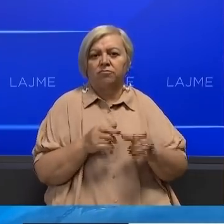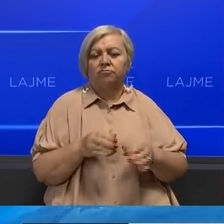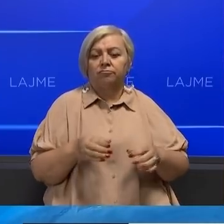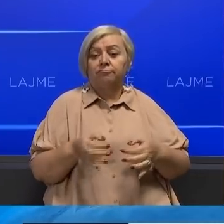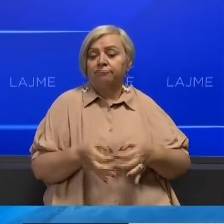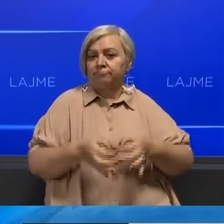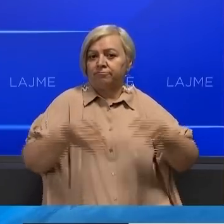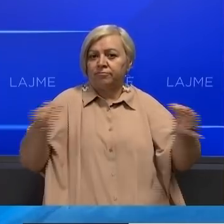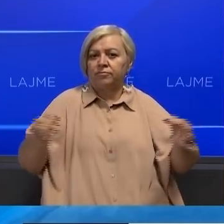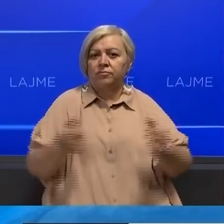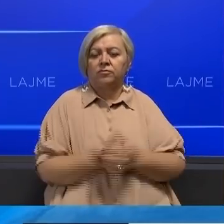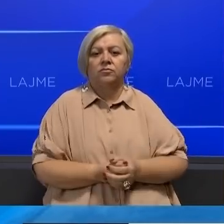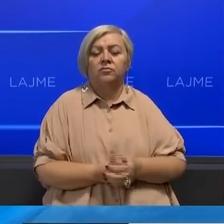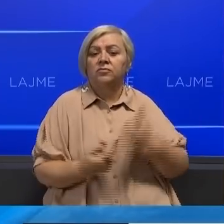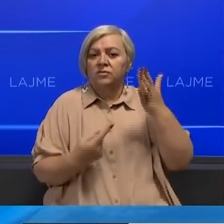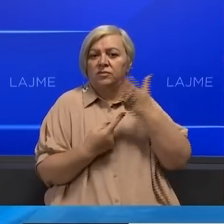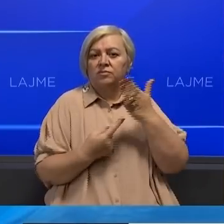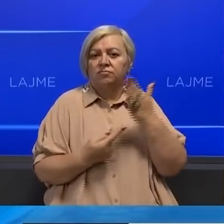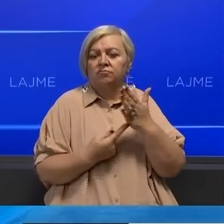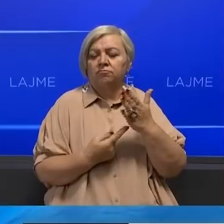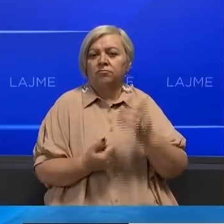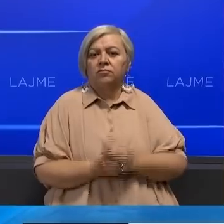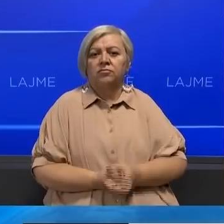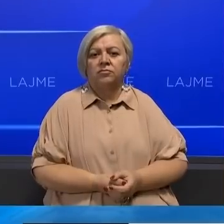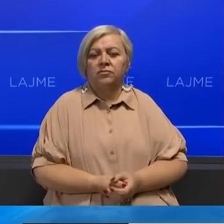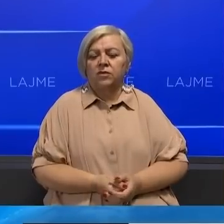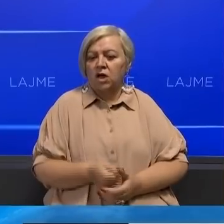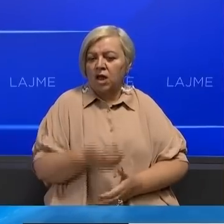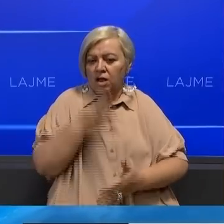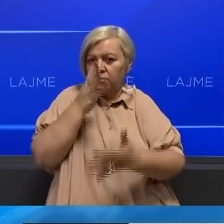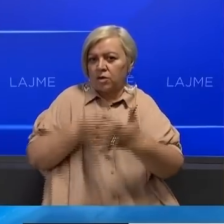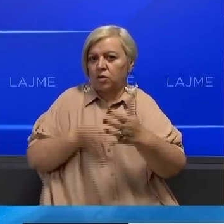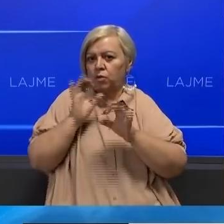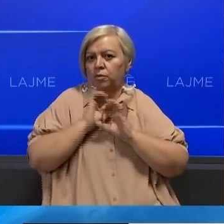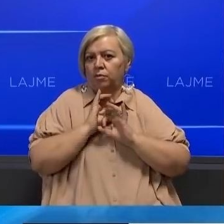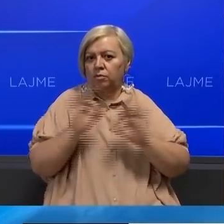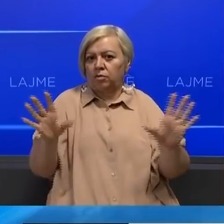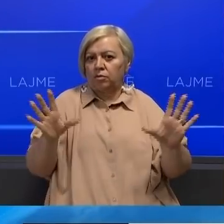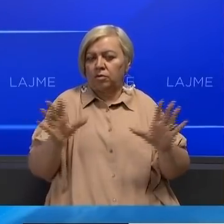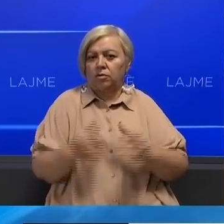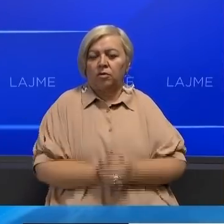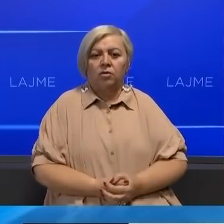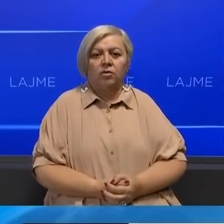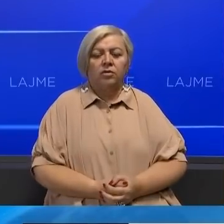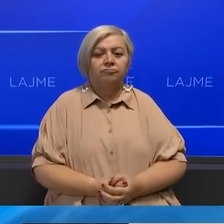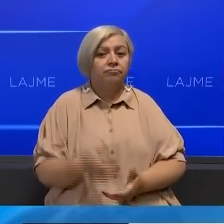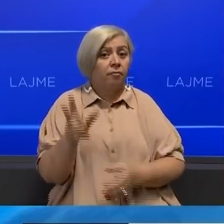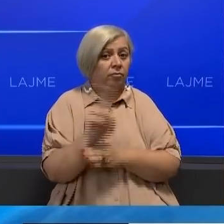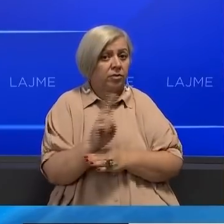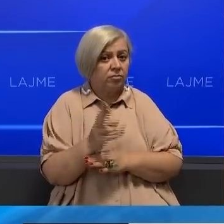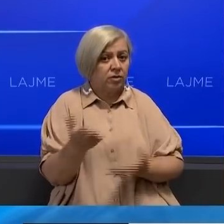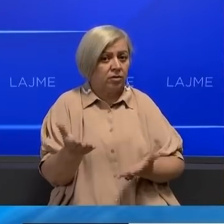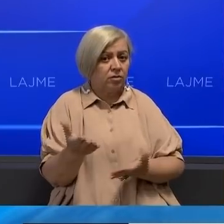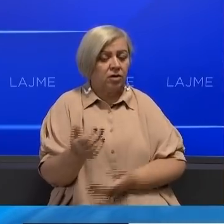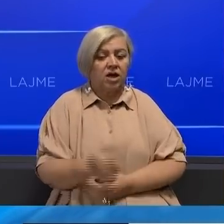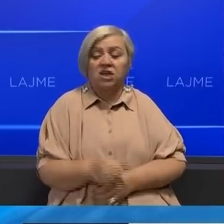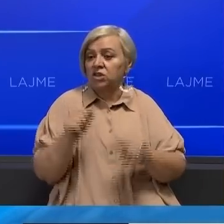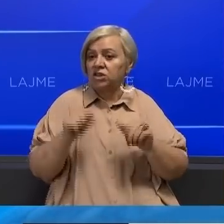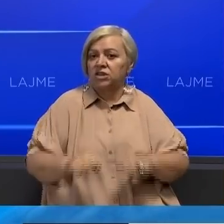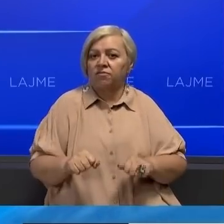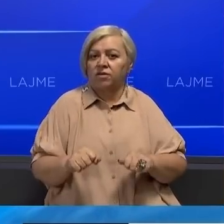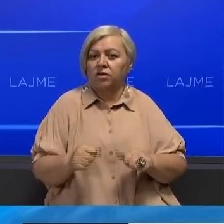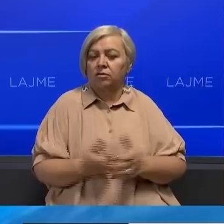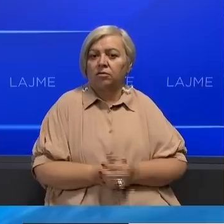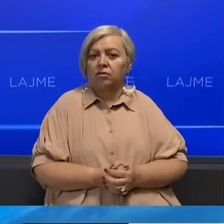transparente ka arshitur teknologjin dhe nuk e kam bikëqyrur atë teknologji për të mos u kesh përdorur nga qeverit, kryesisht